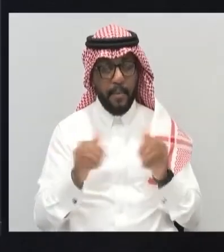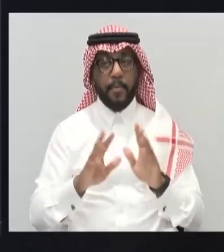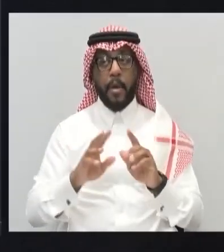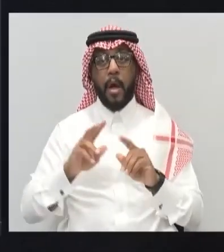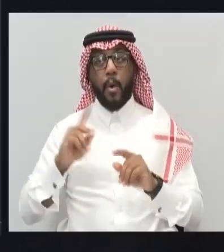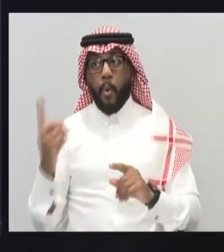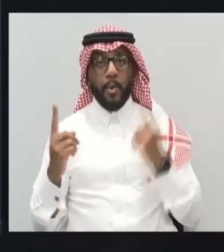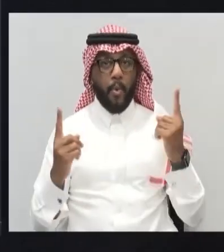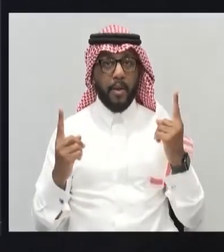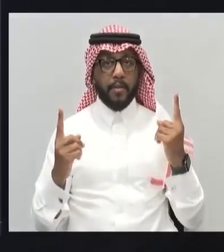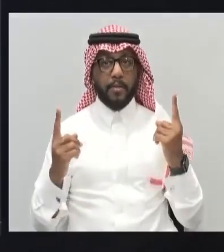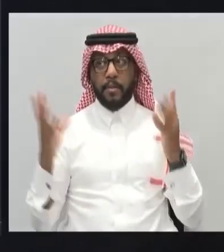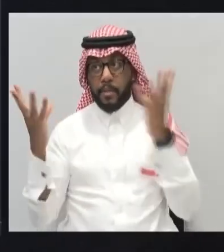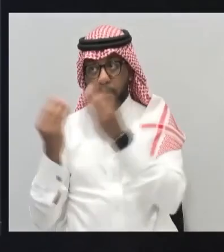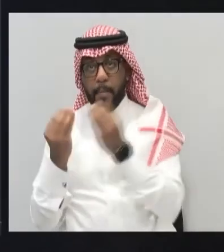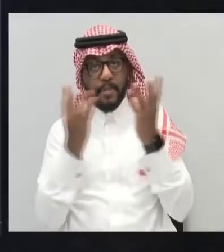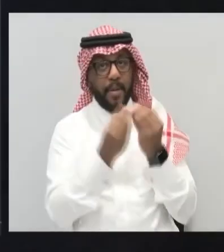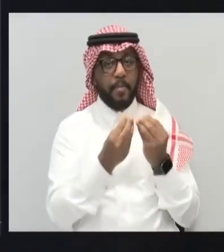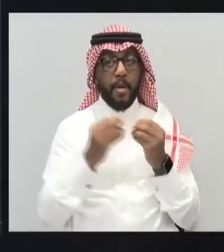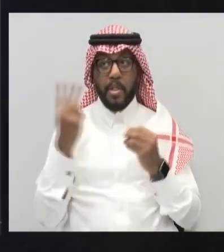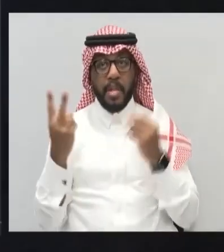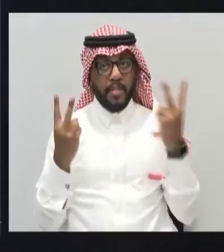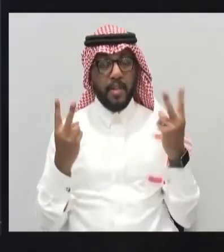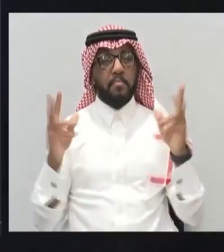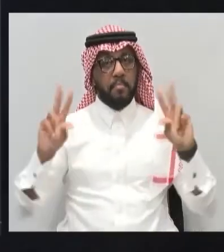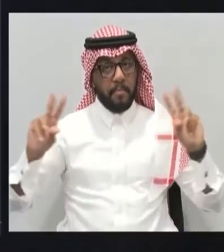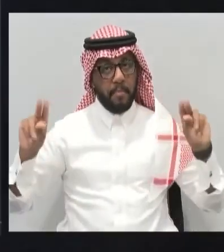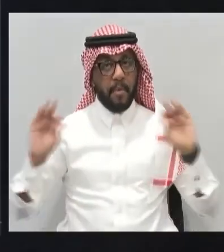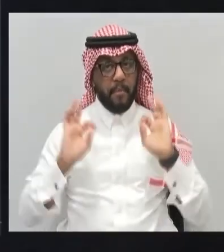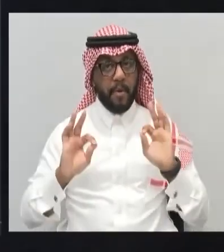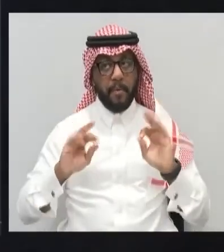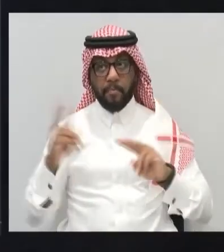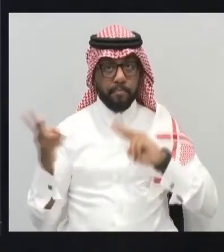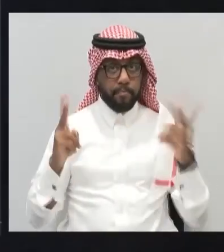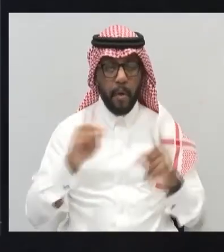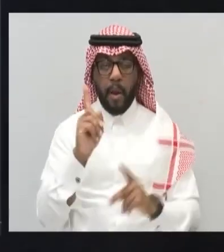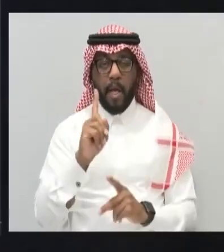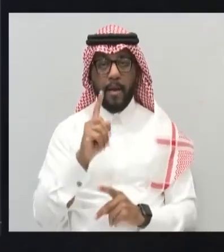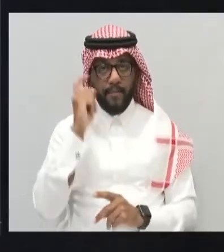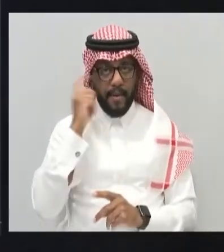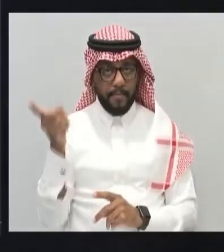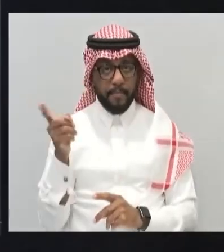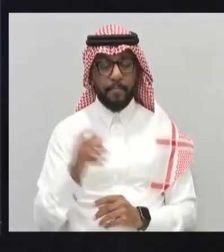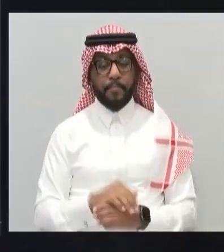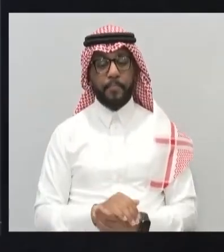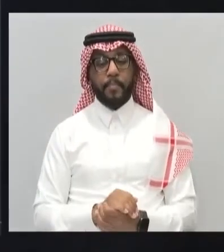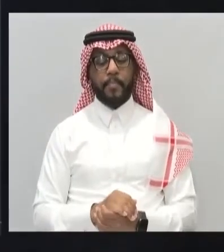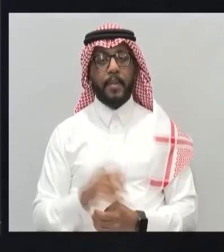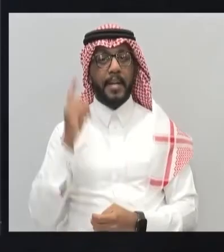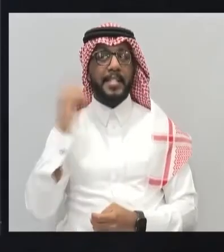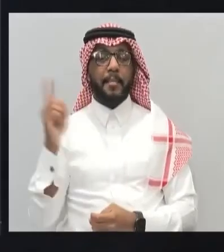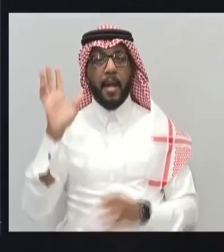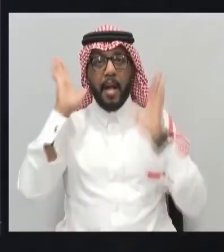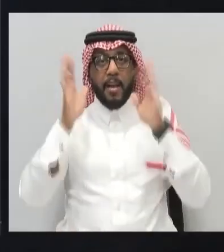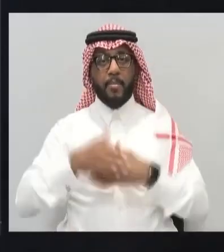وهو فاعل مرفوع ترفه الواو لانه جمع مذكر سالم او ان تبقيها في حاله المفرد وتغير في الحال فتقول سمع